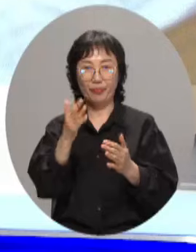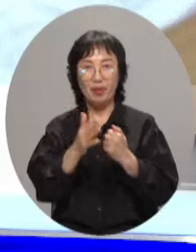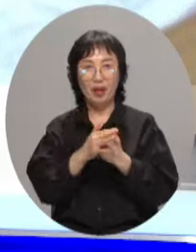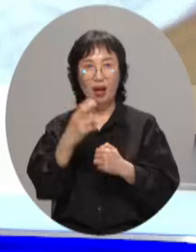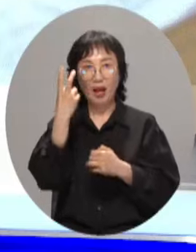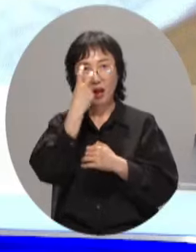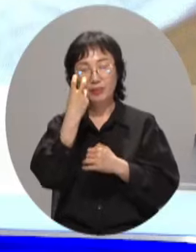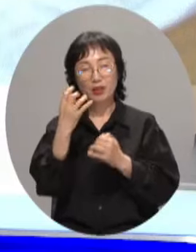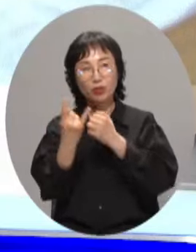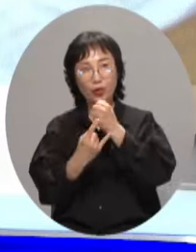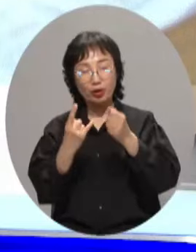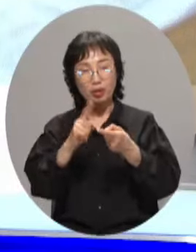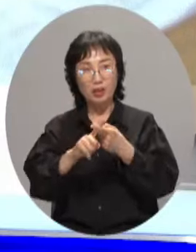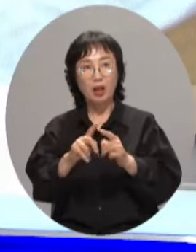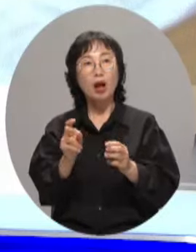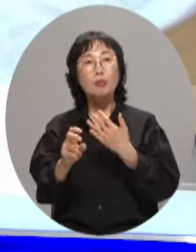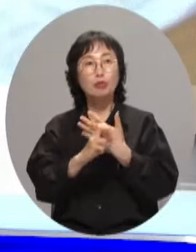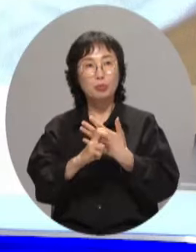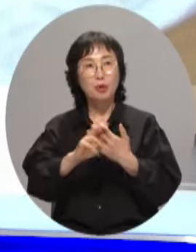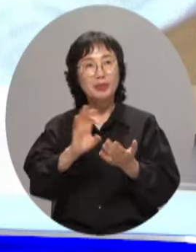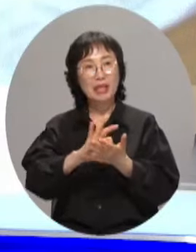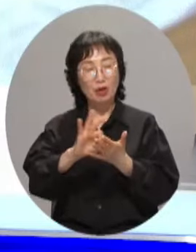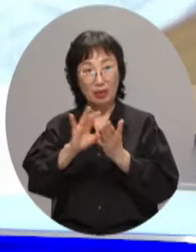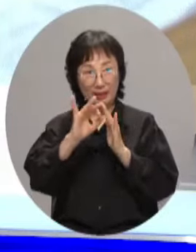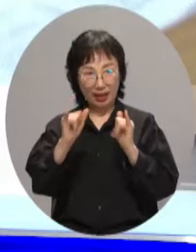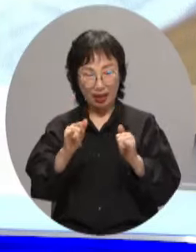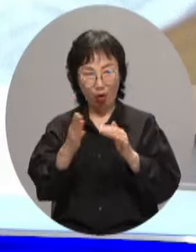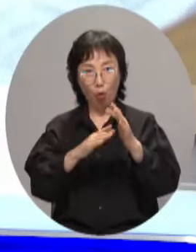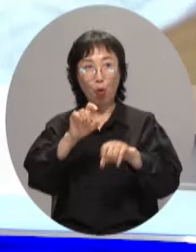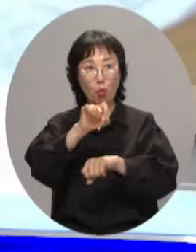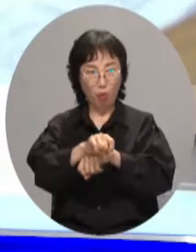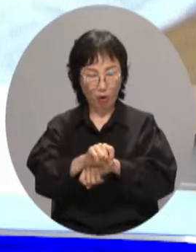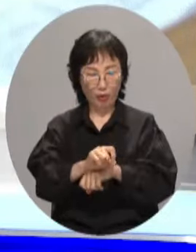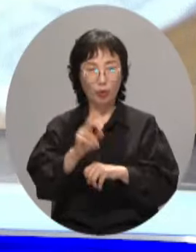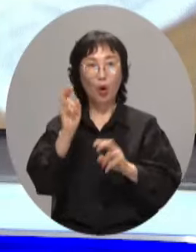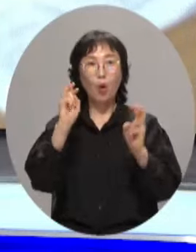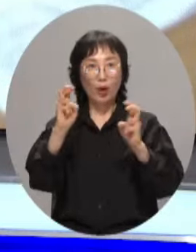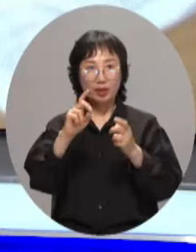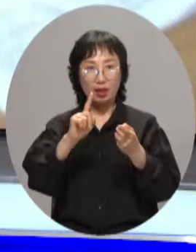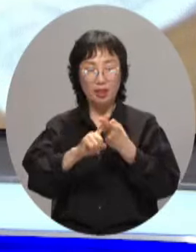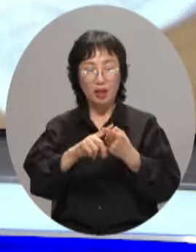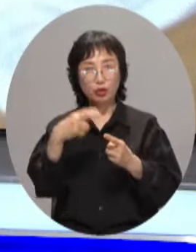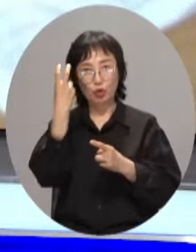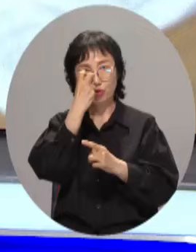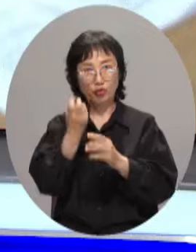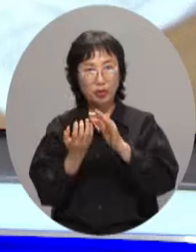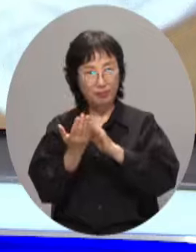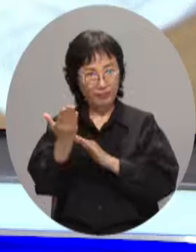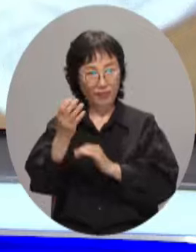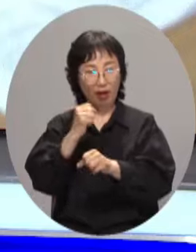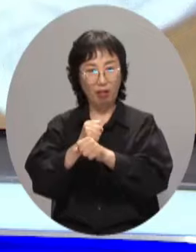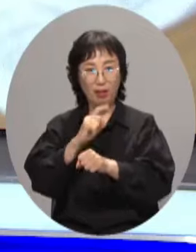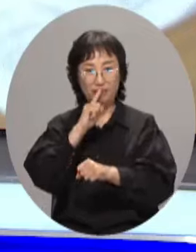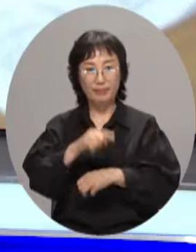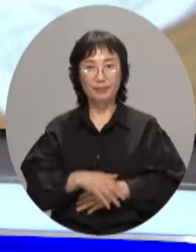부당 행위를 저지른 공무원과 홍보업체 대표들을 수사 의뢰하기로 했습니다. 박혜진 기자가